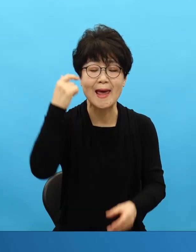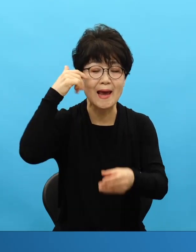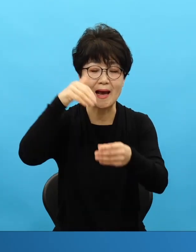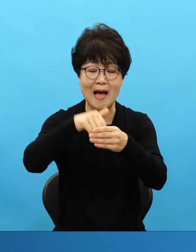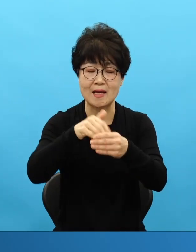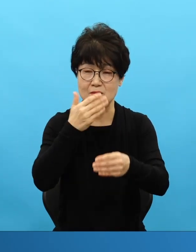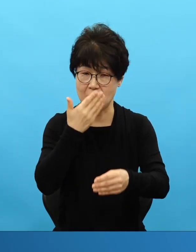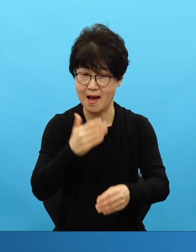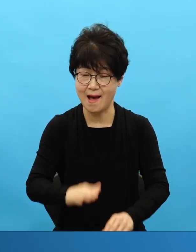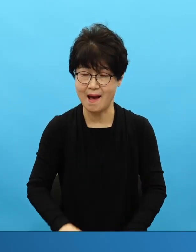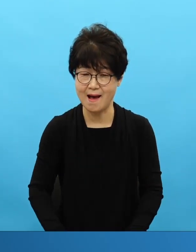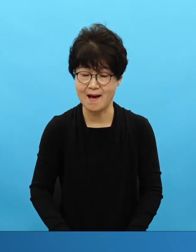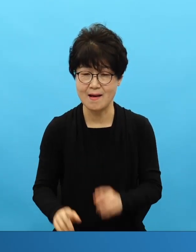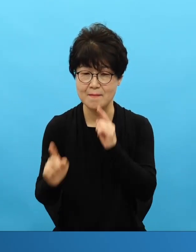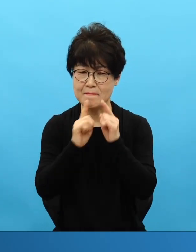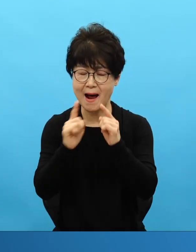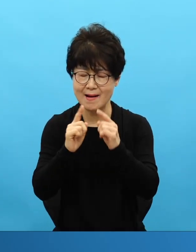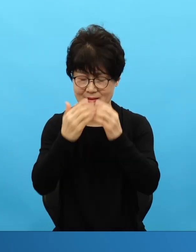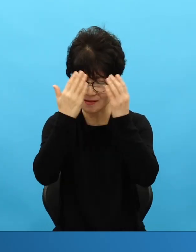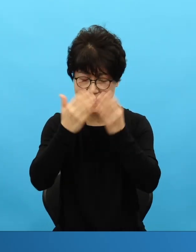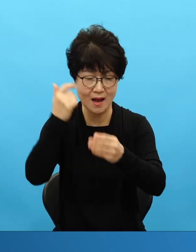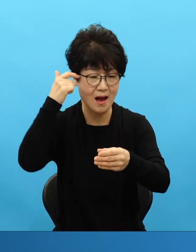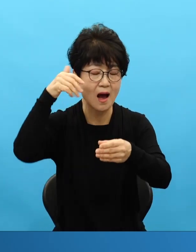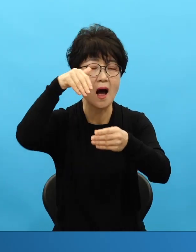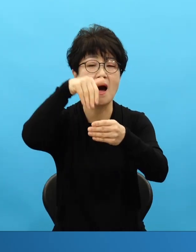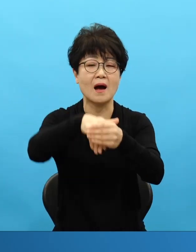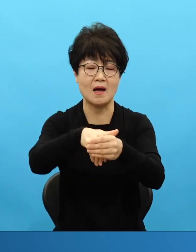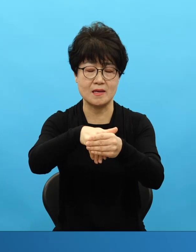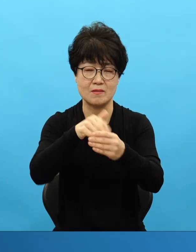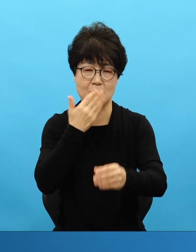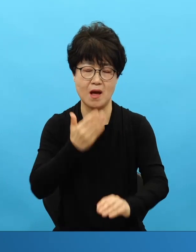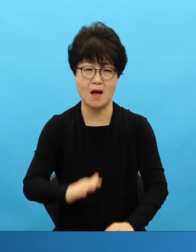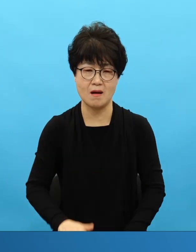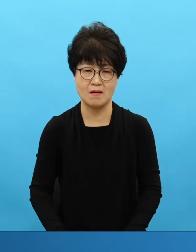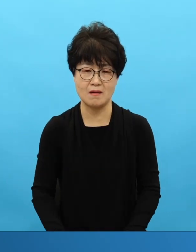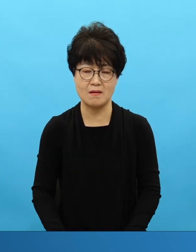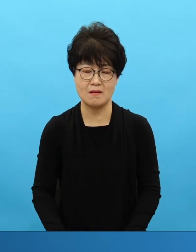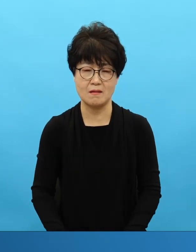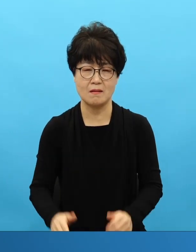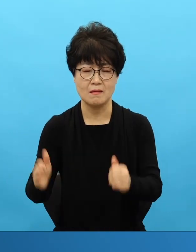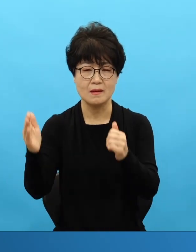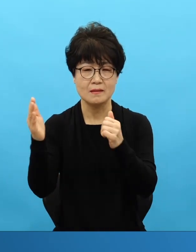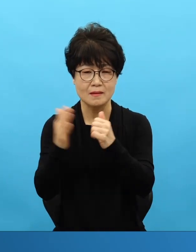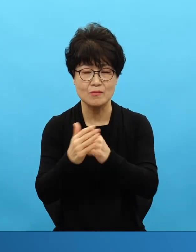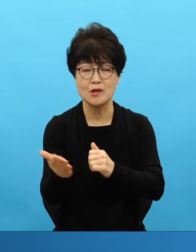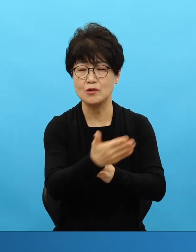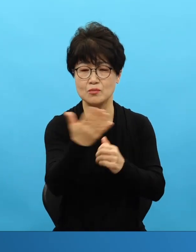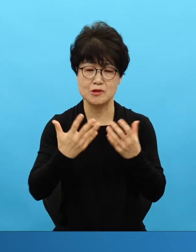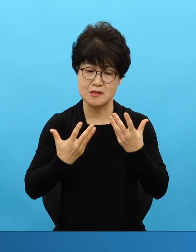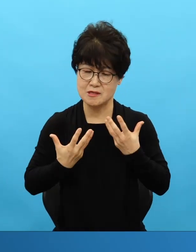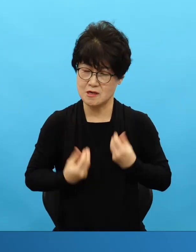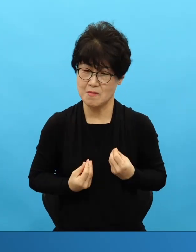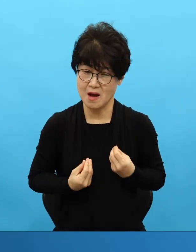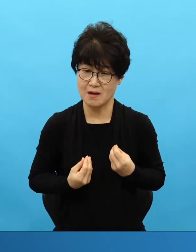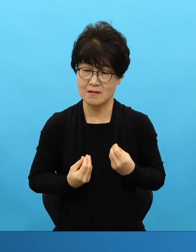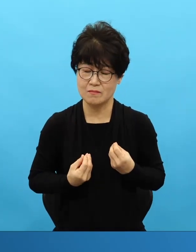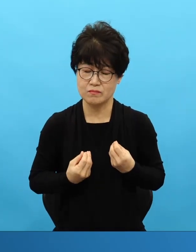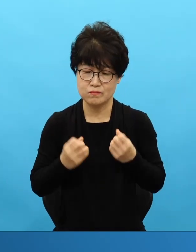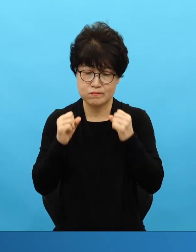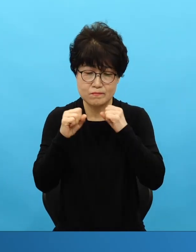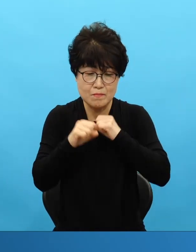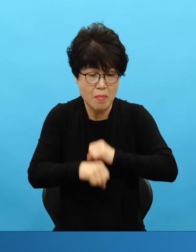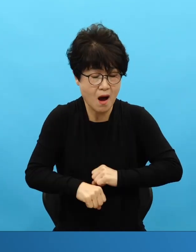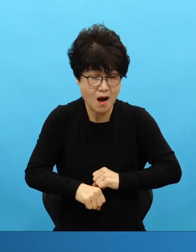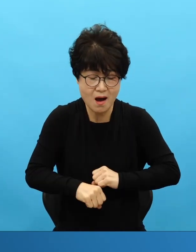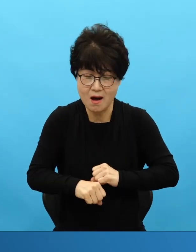때문에 여러분 자신이 실망하거나 무너지면 아무도 도와줄 수 없어요. Your thoughts, your words, it is all imprinted in your brain.